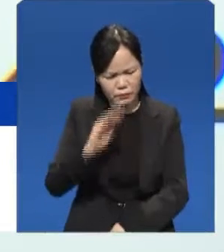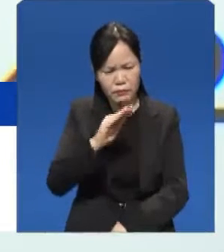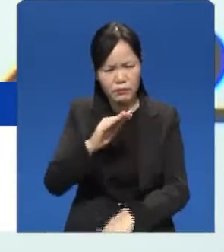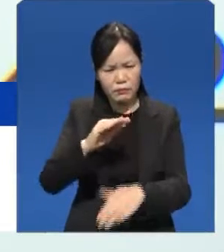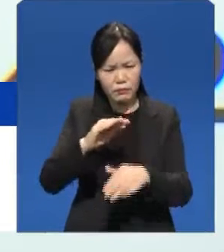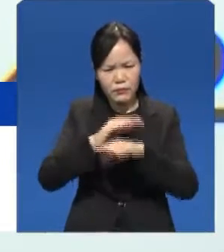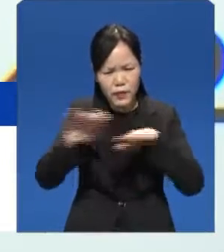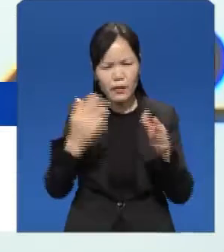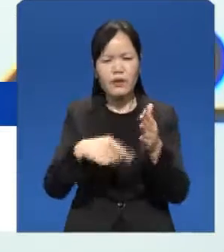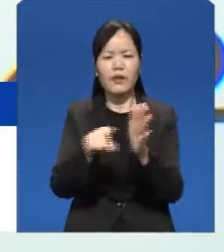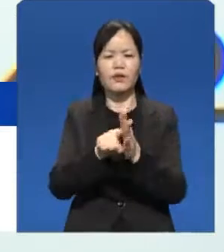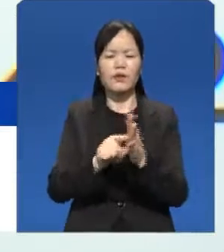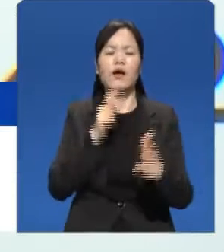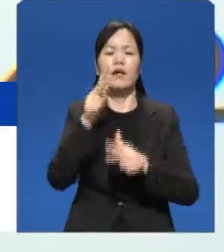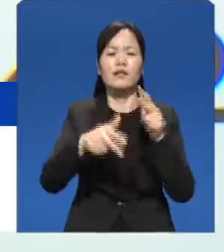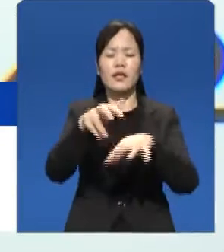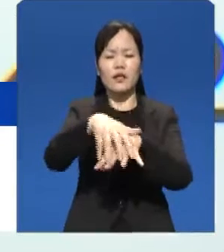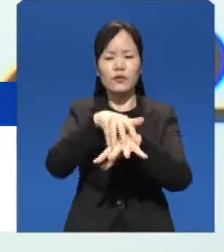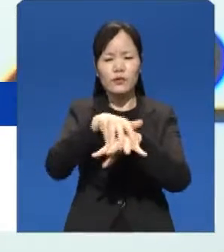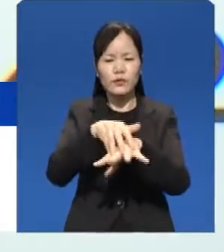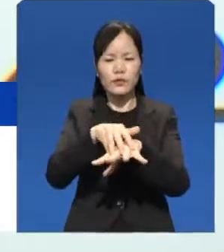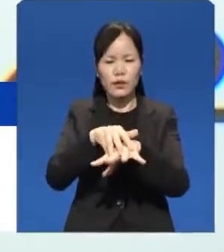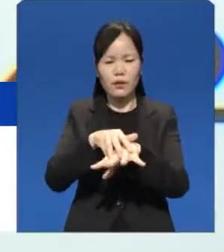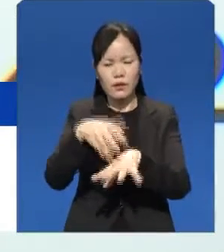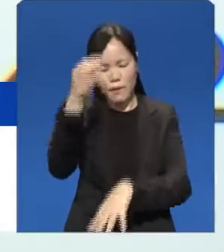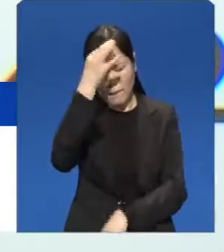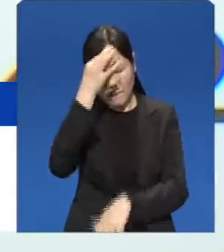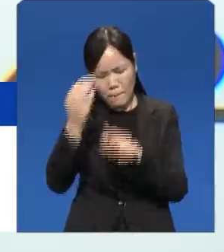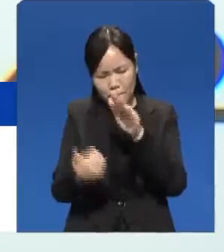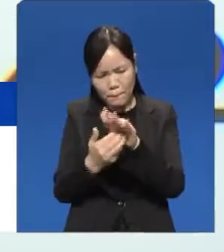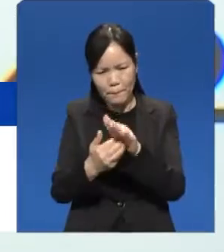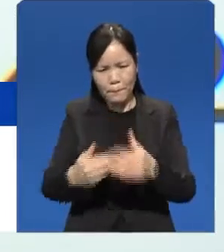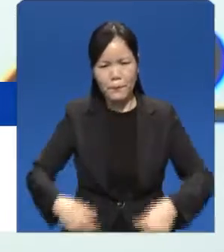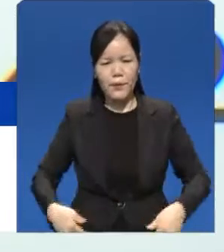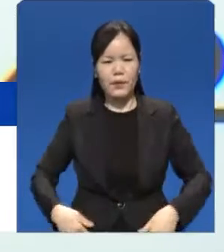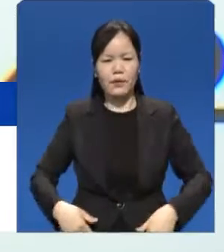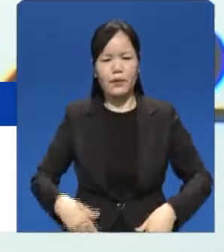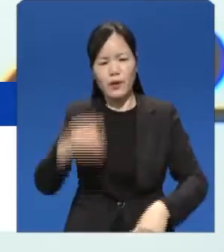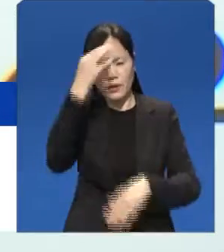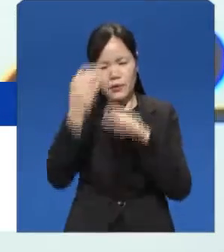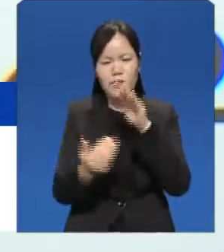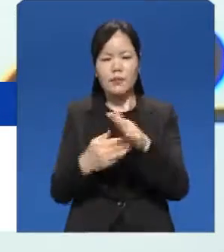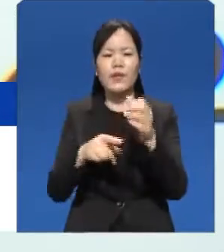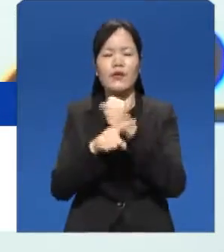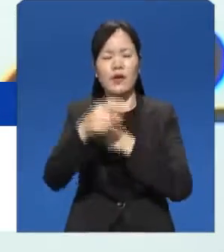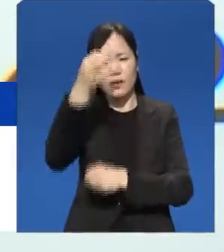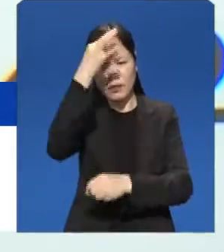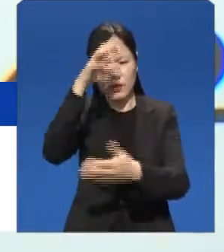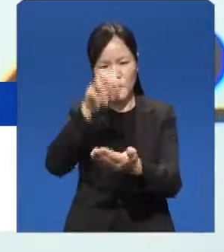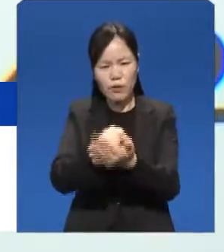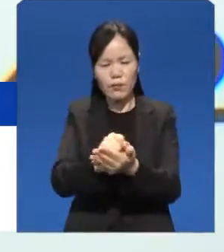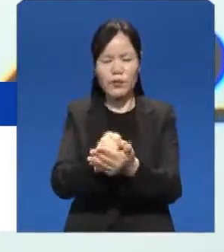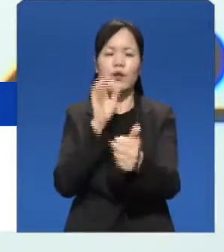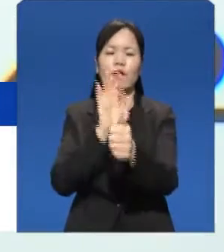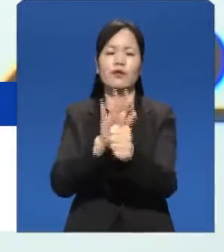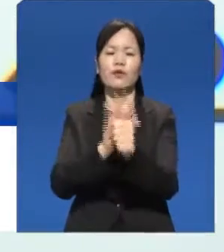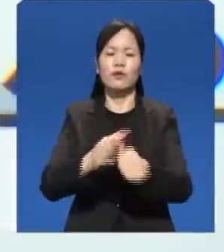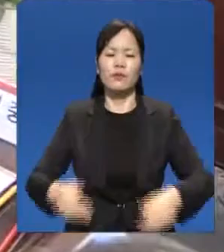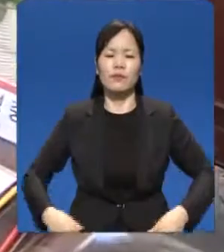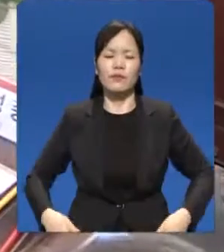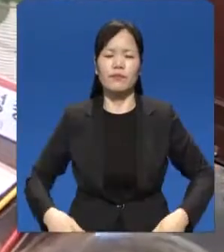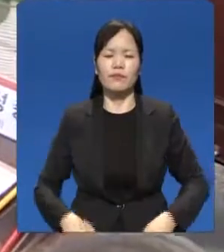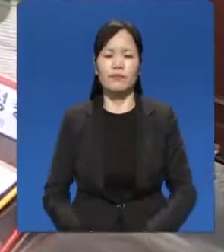벗어나려면 산업구조가 고도화돼야 되고 그리고 첨단 과학기술 확보가 뒷받침돼야